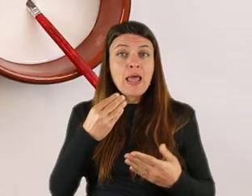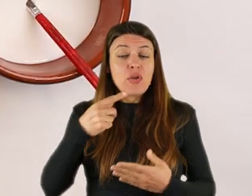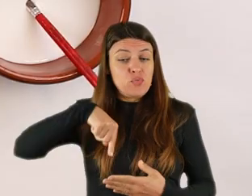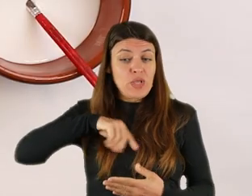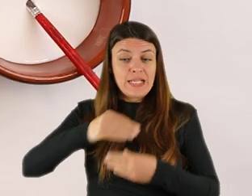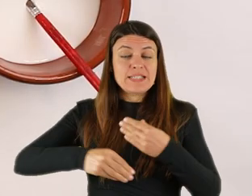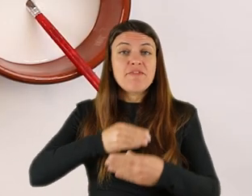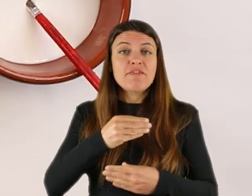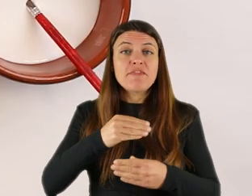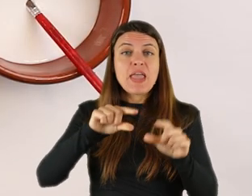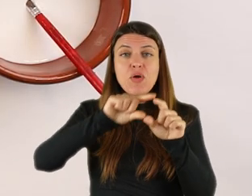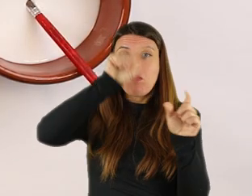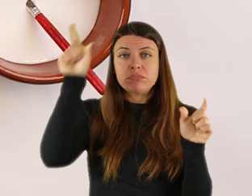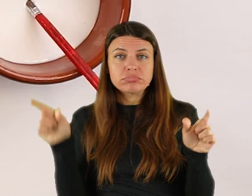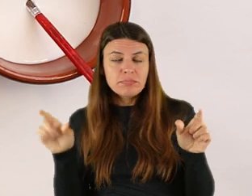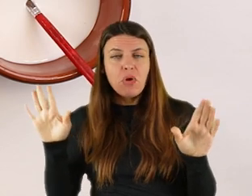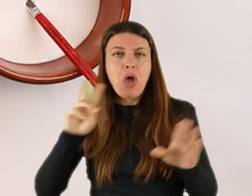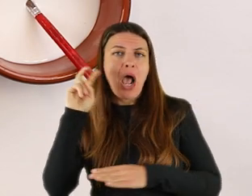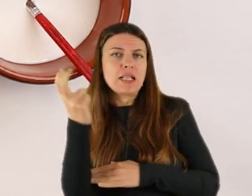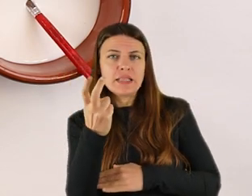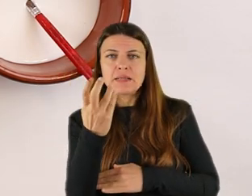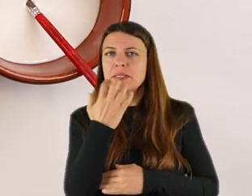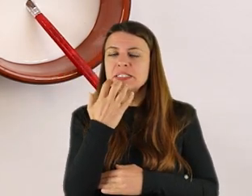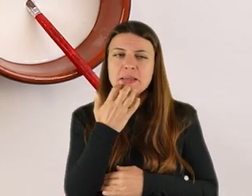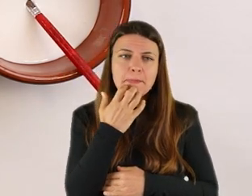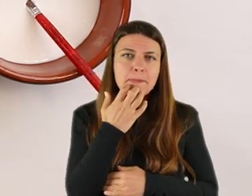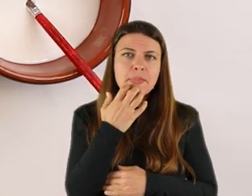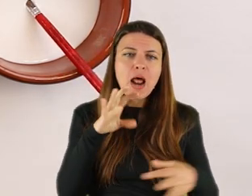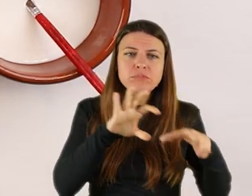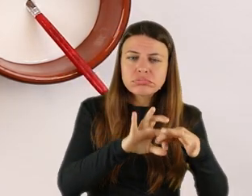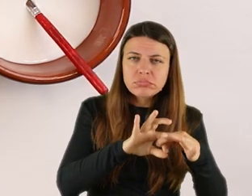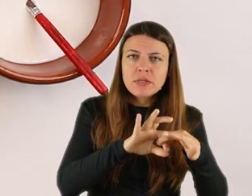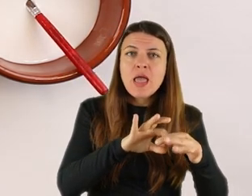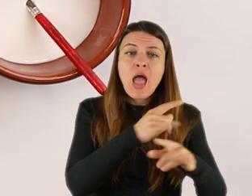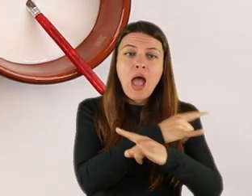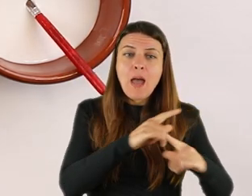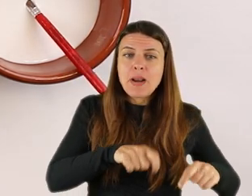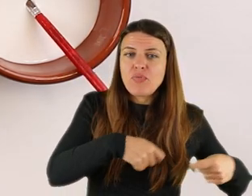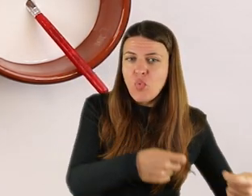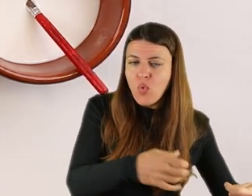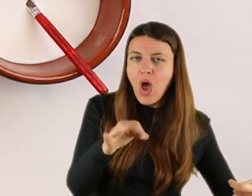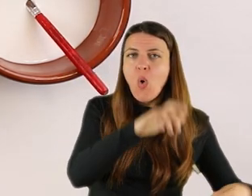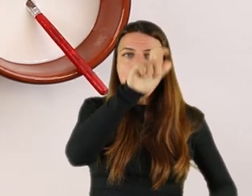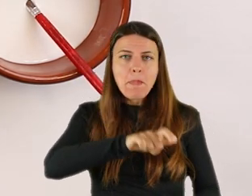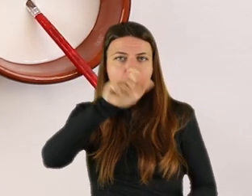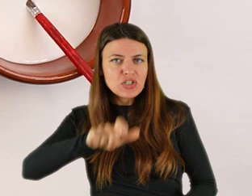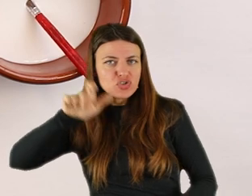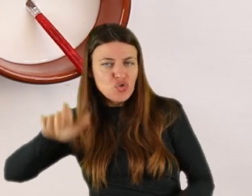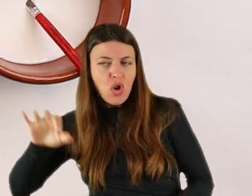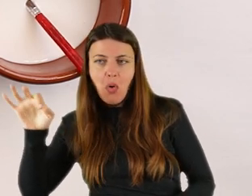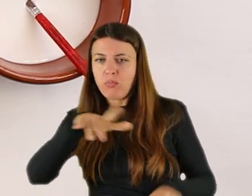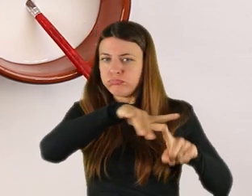n'hi havia que eren motius de la natura, n'hi havia d'altres que podien ser persones o algunes